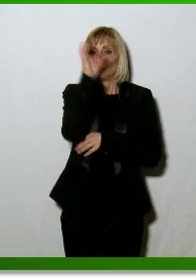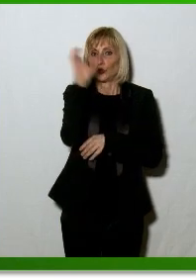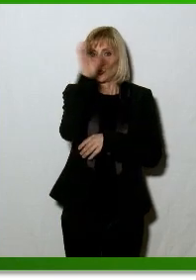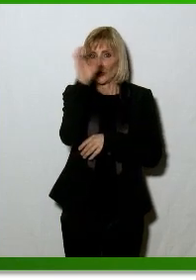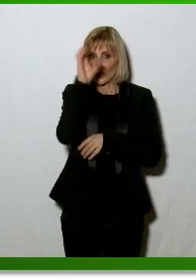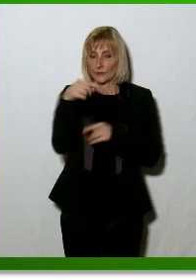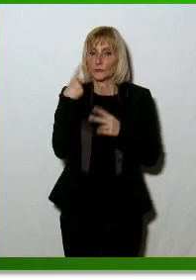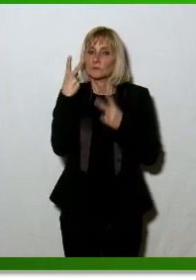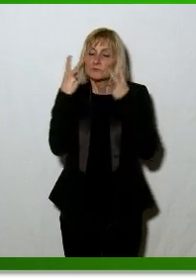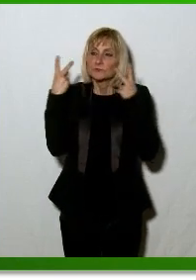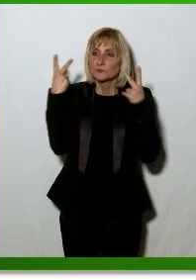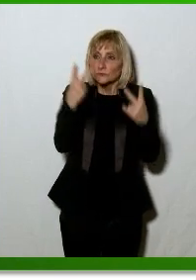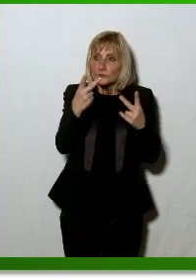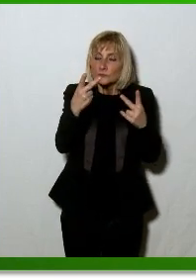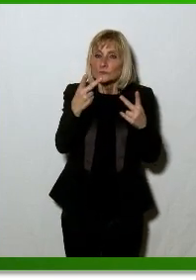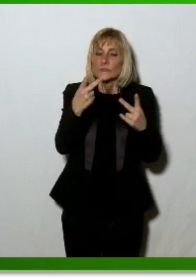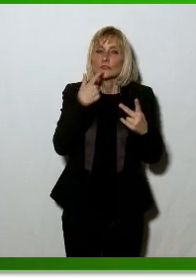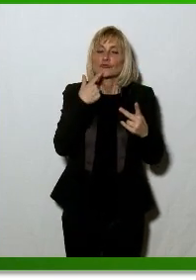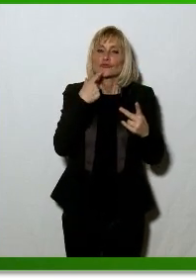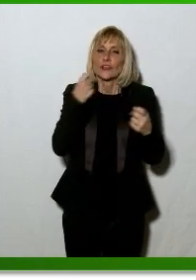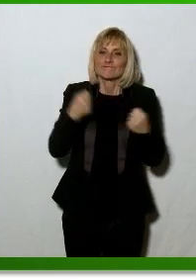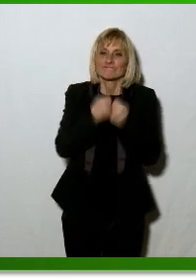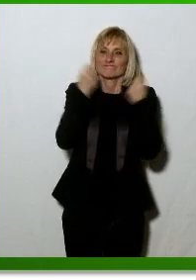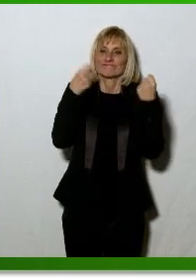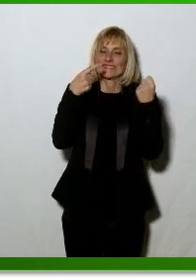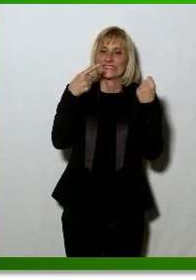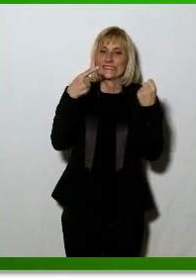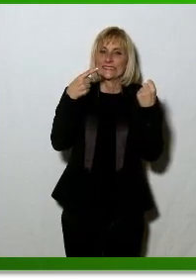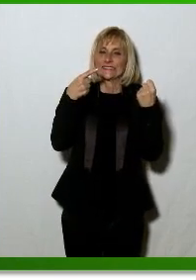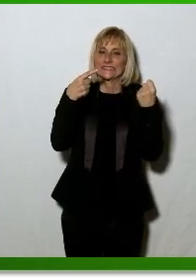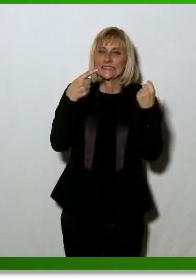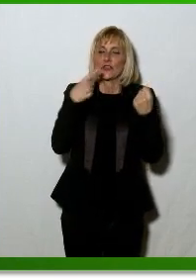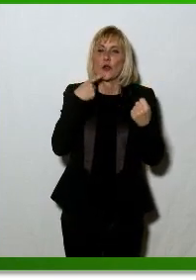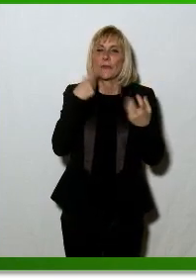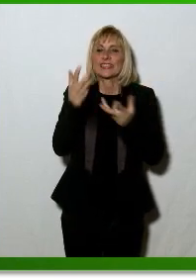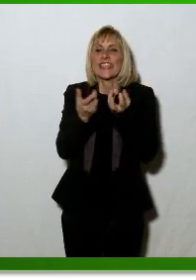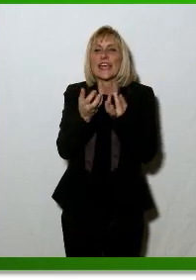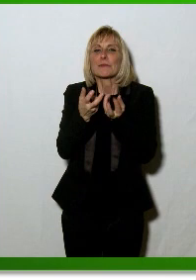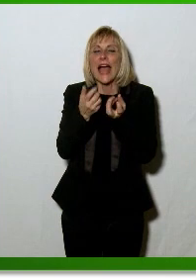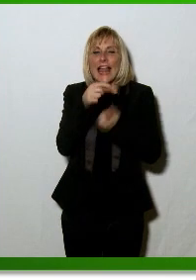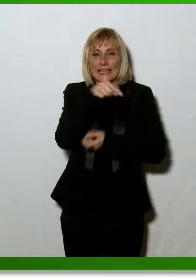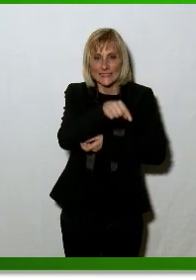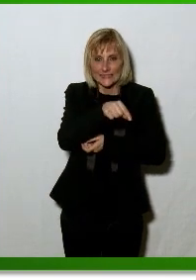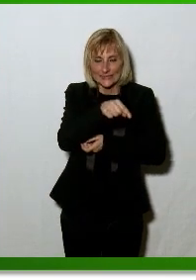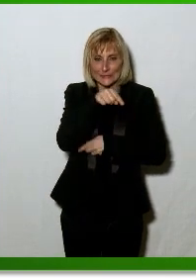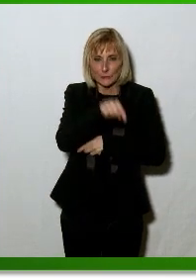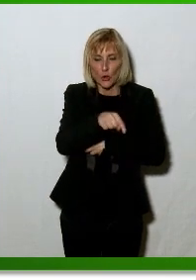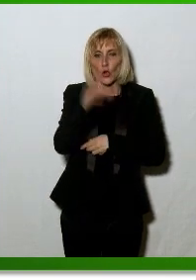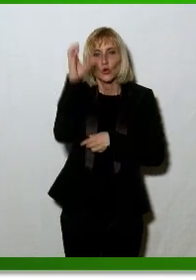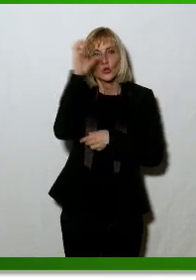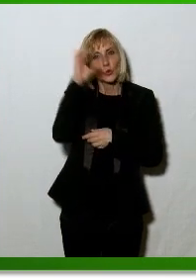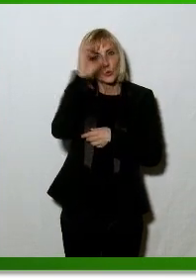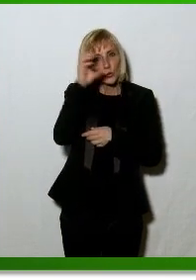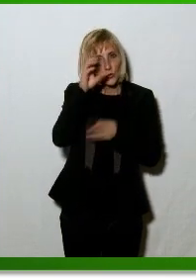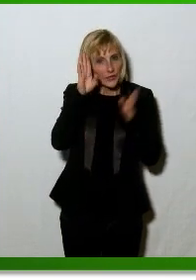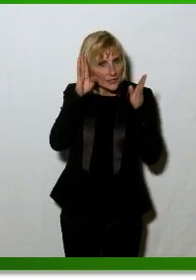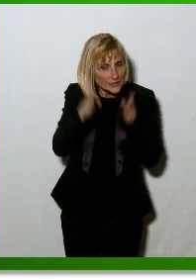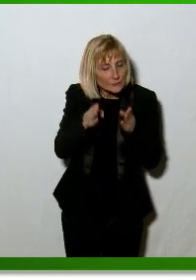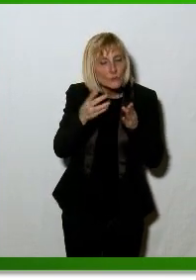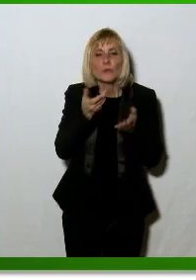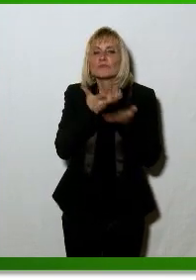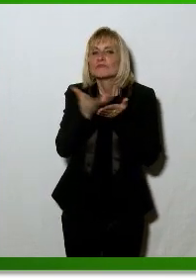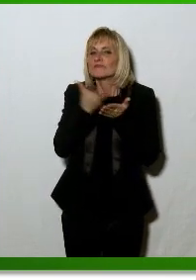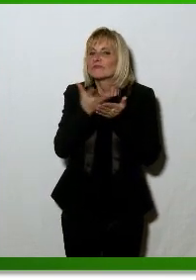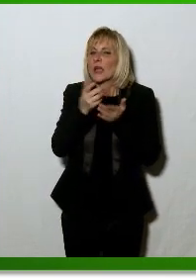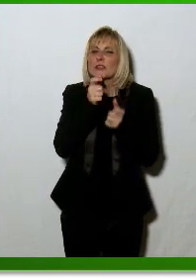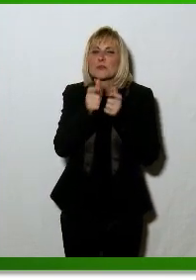anche un Focus Qui c'è un piccolo conflitto di interessi ma faremo anche un Focus sul termalismo segmento del turismo di cui non si parla mai